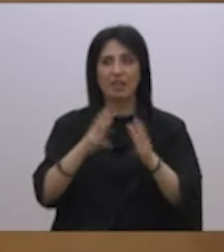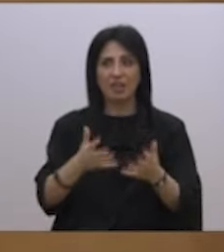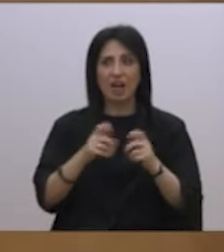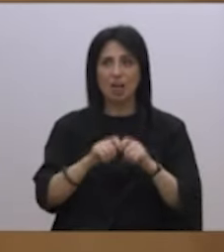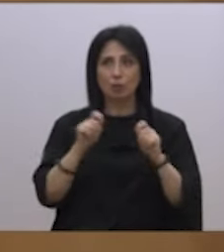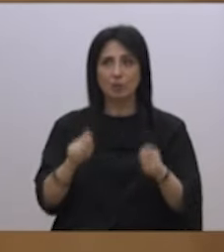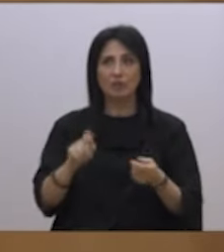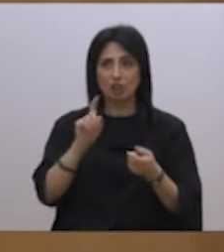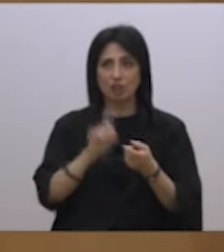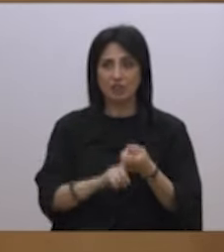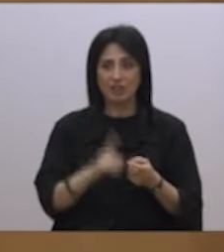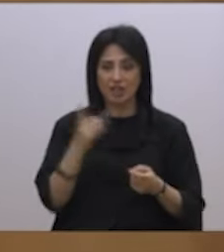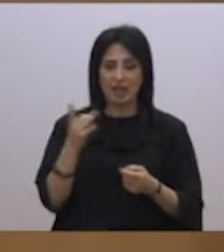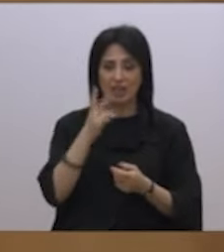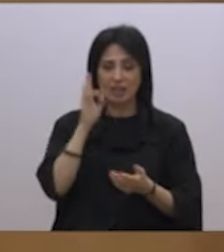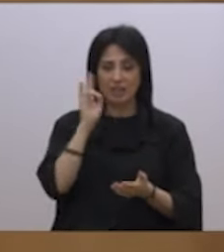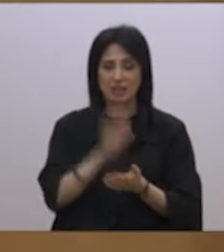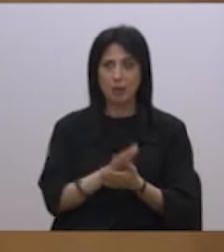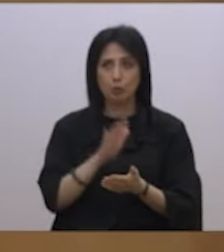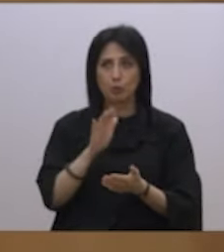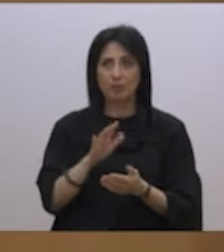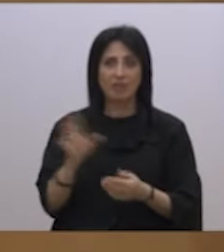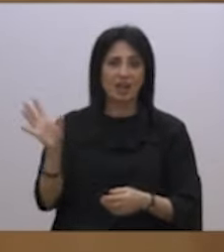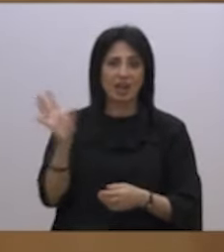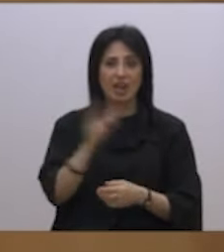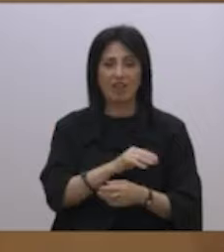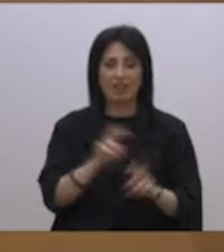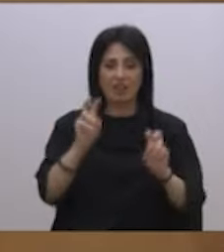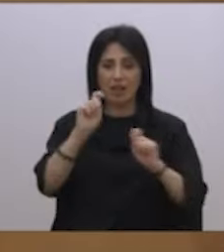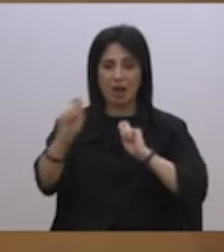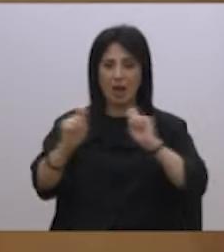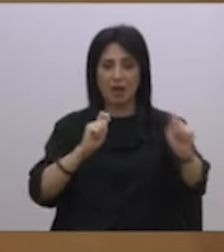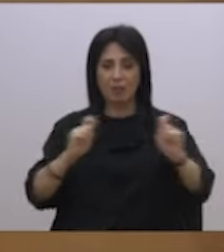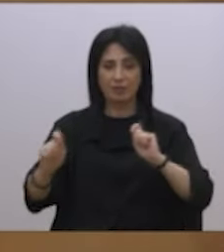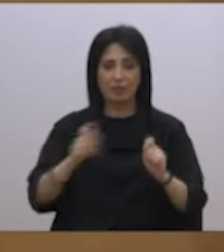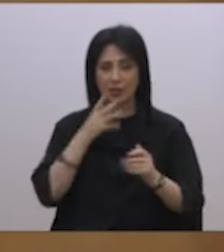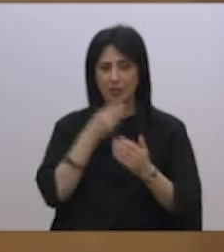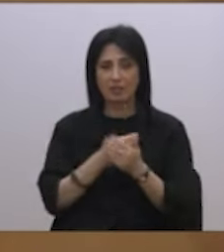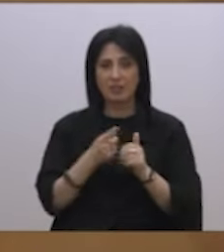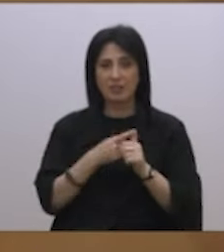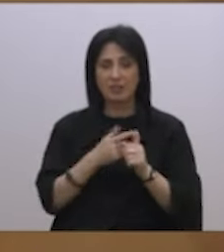გამჭვირვალობის შესახებ. და ერთხელ და სამუდამოდ ყველაფერს დაარქმევთ თავის